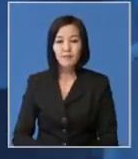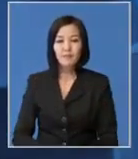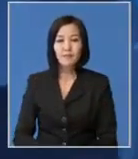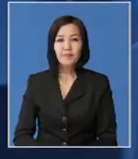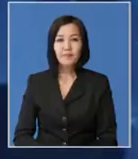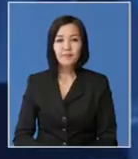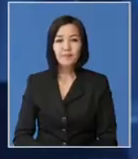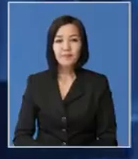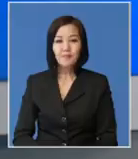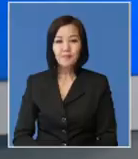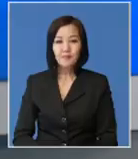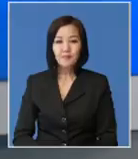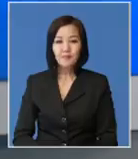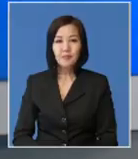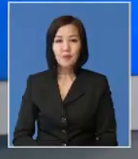телеарнасы.